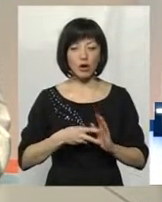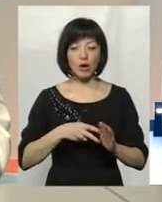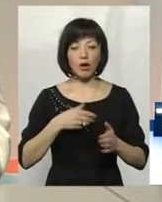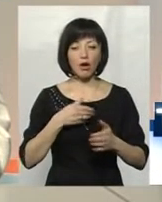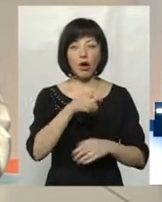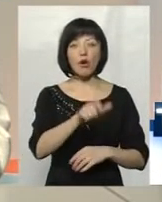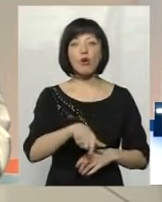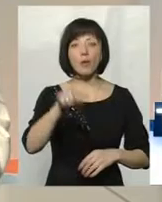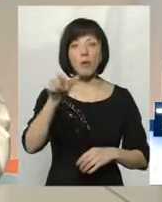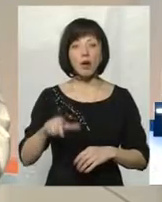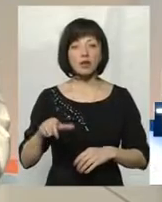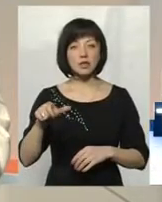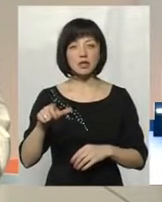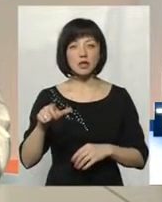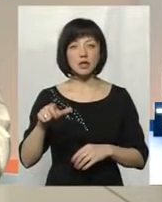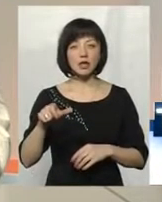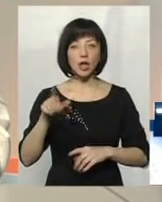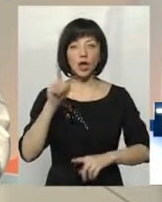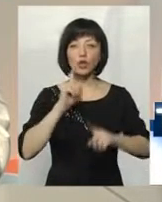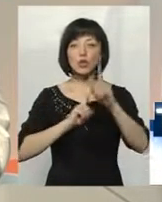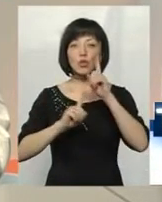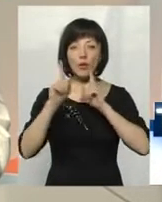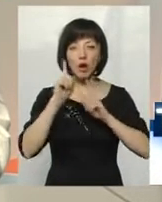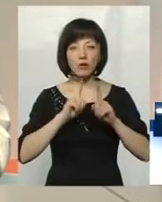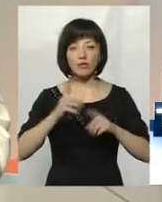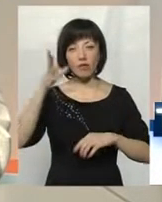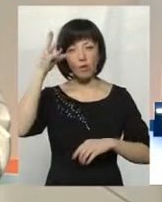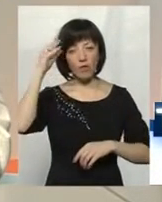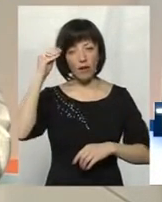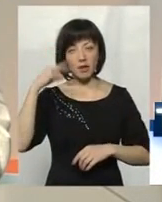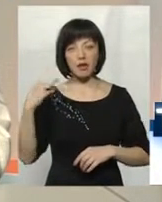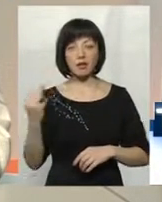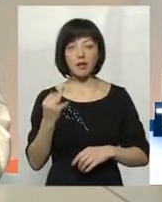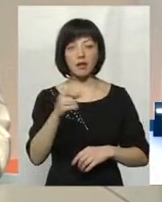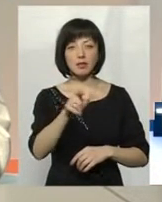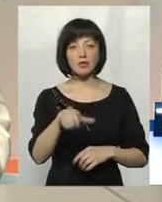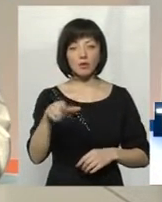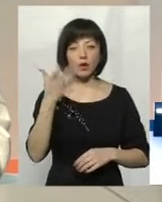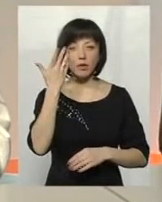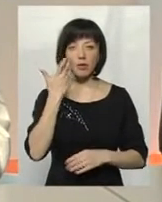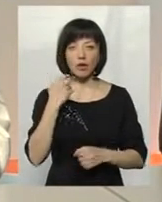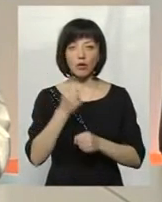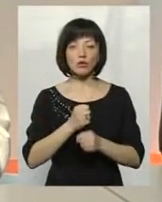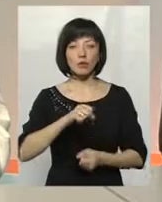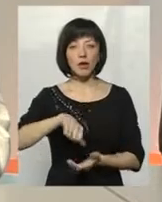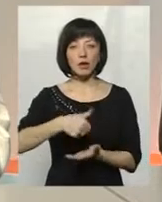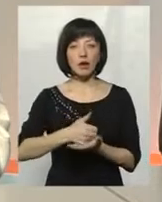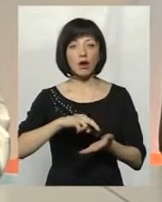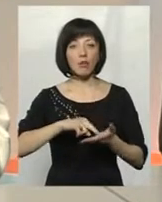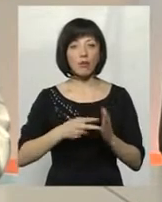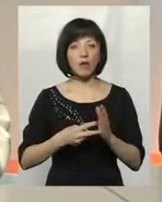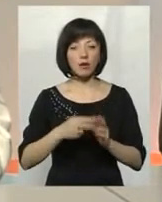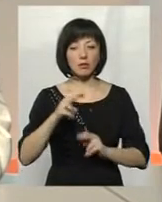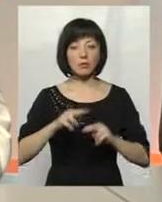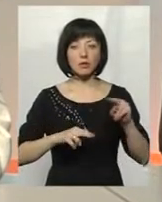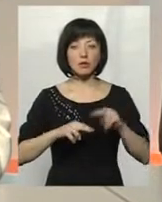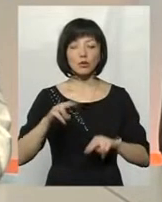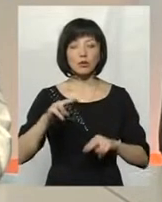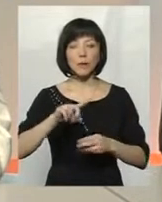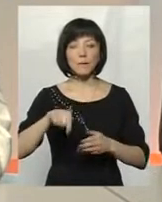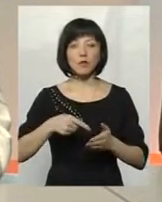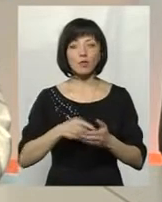слухання щодо врахування громадських інтересів при розробці генерального плану і містобудівної документації.